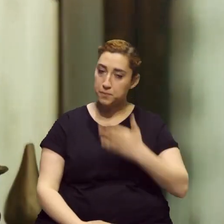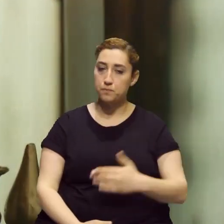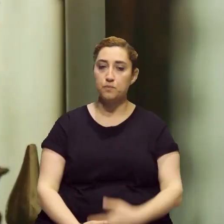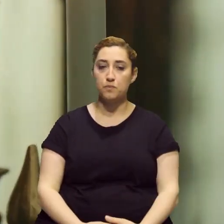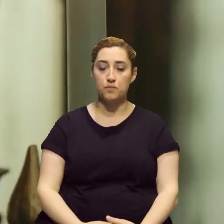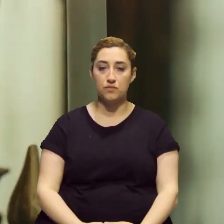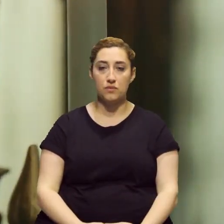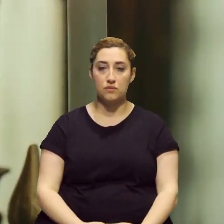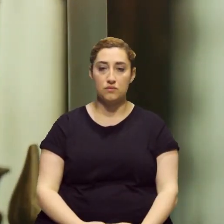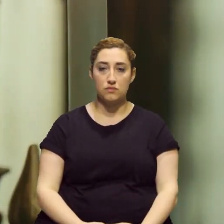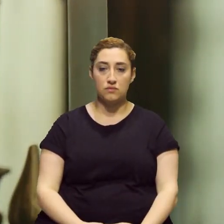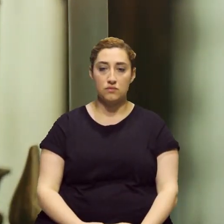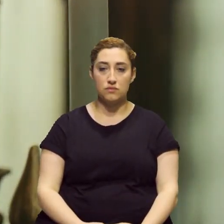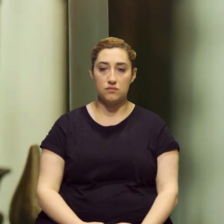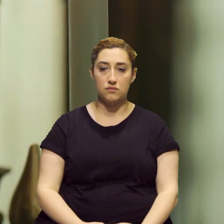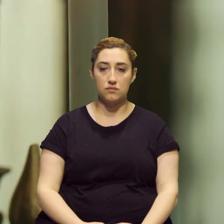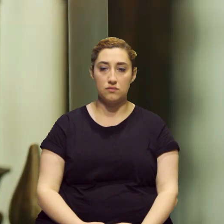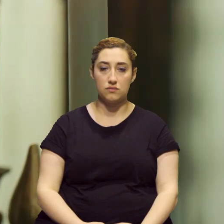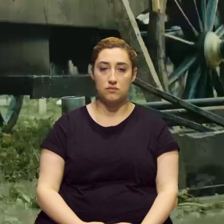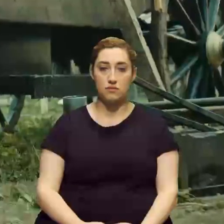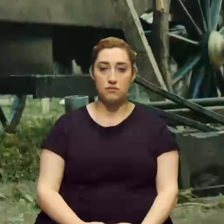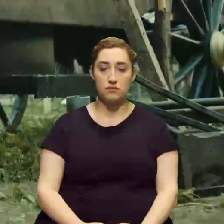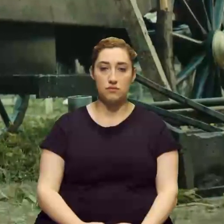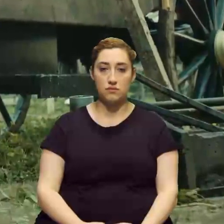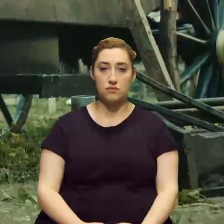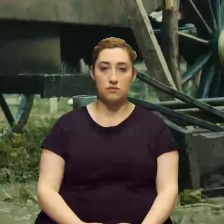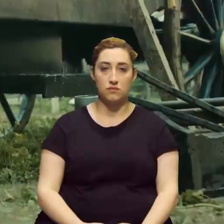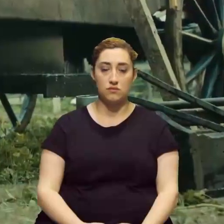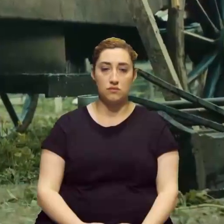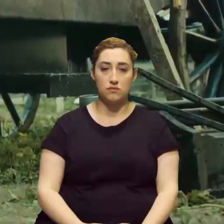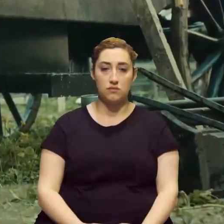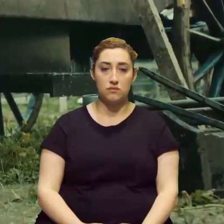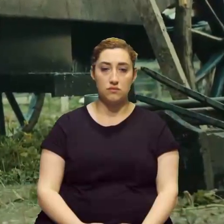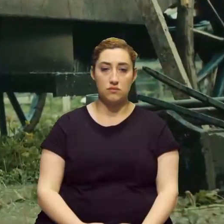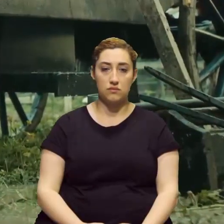Sultan. Sultan'ın arabasının yenilenmiş tekerleğine yaklaşıldı.